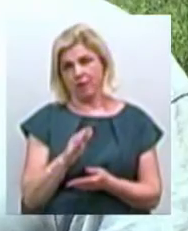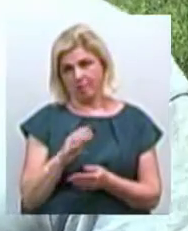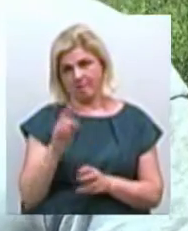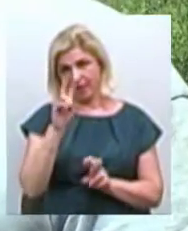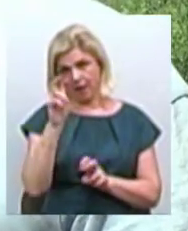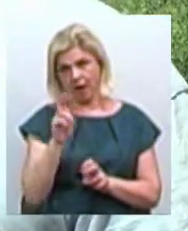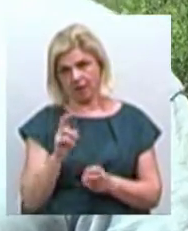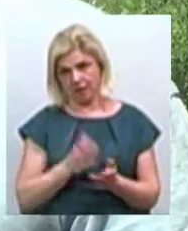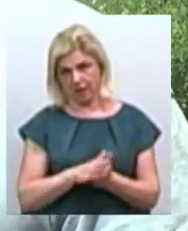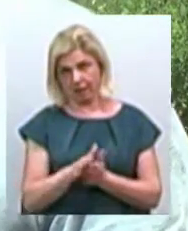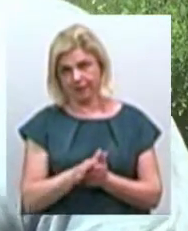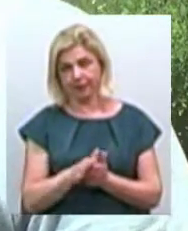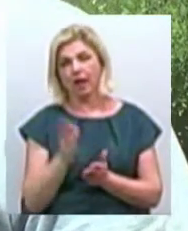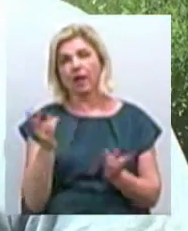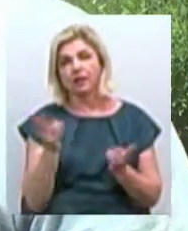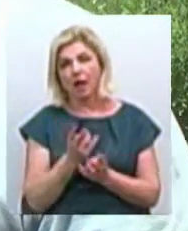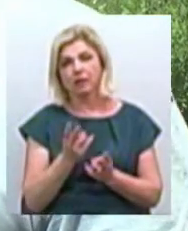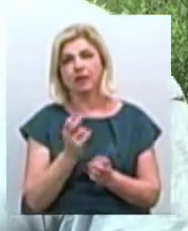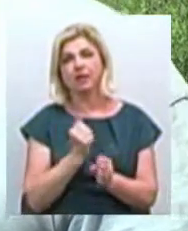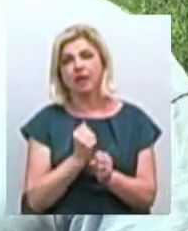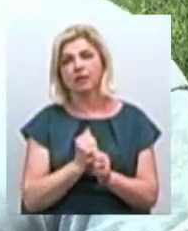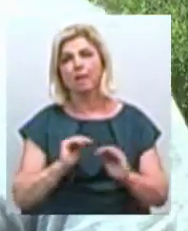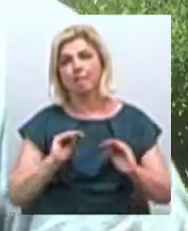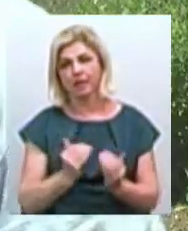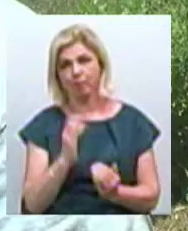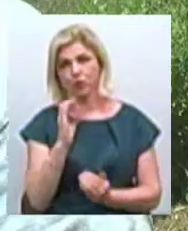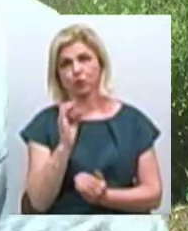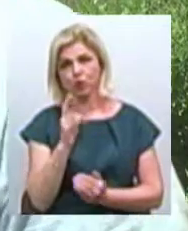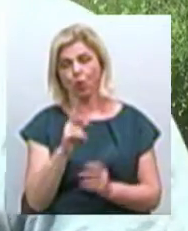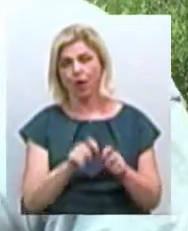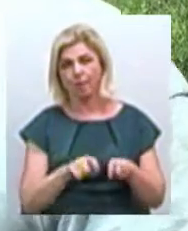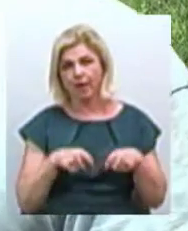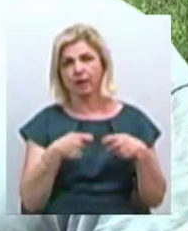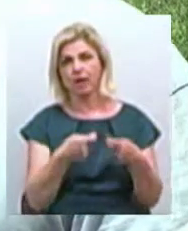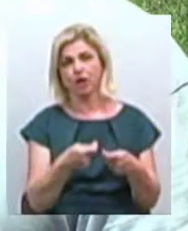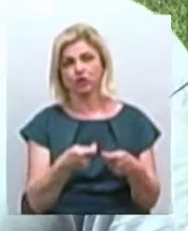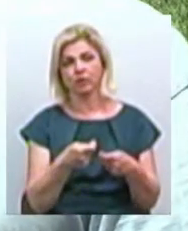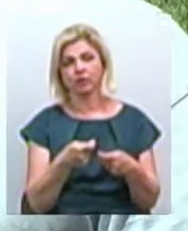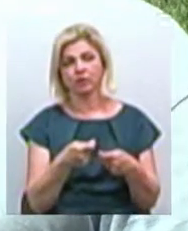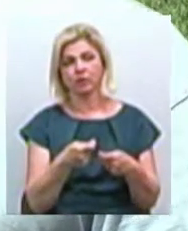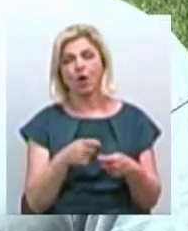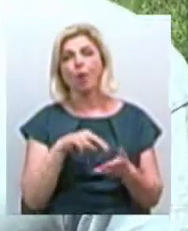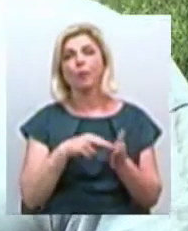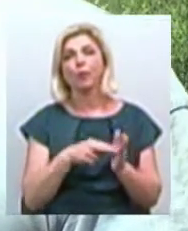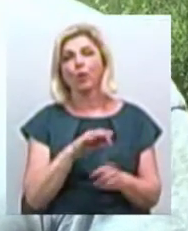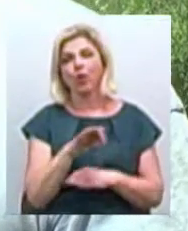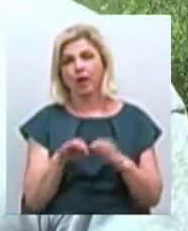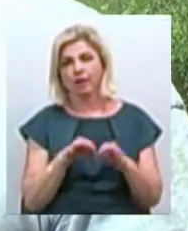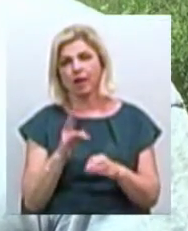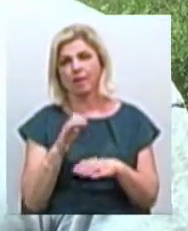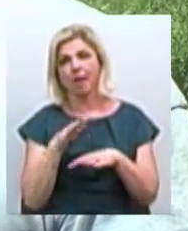перше, що треба зробити, мінімізувати срок передачі проєкту на